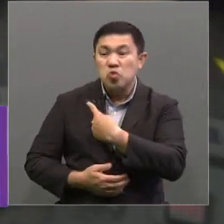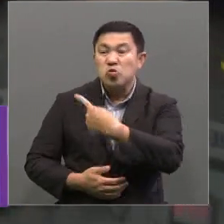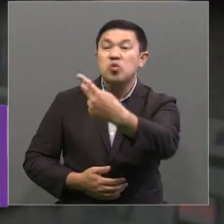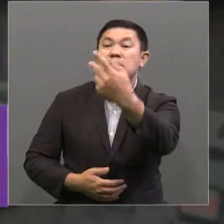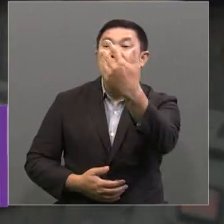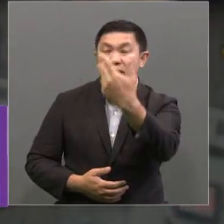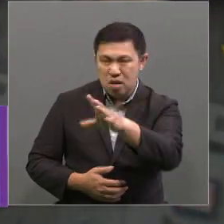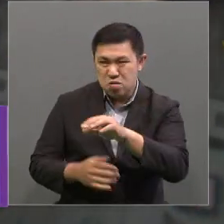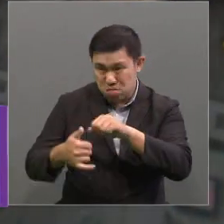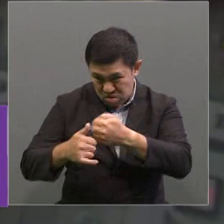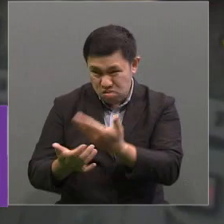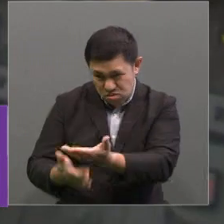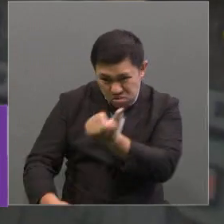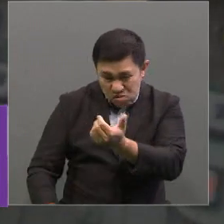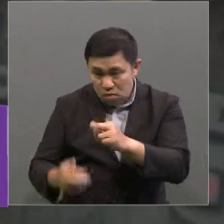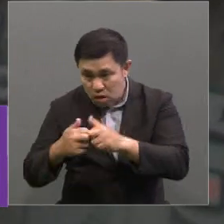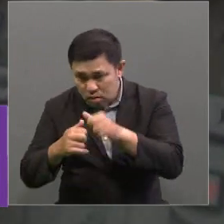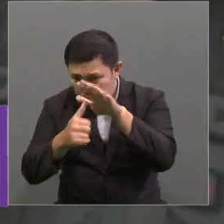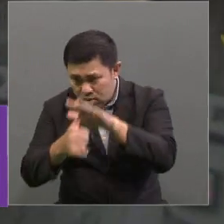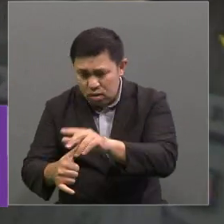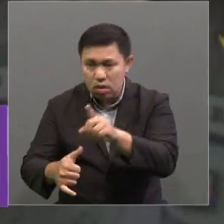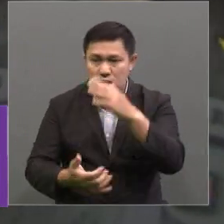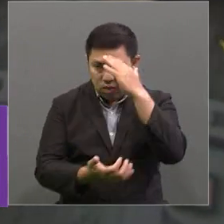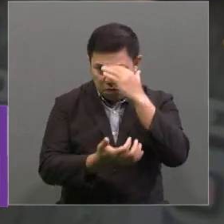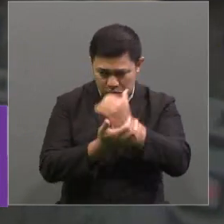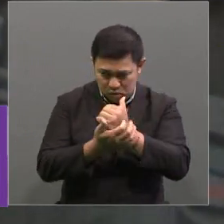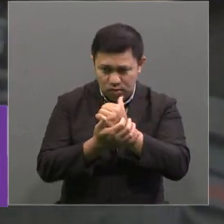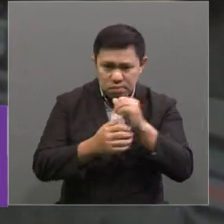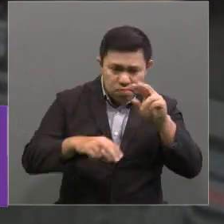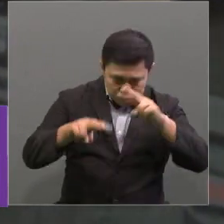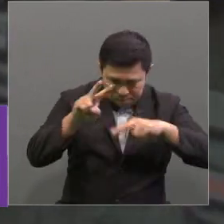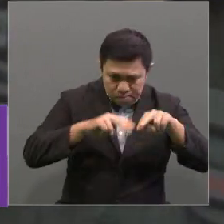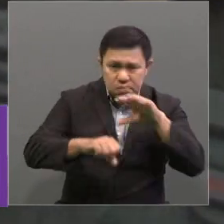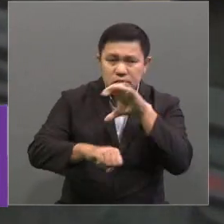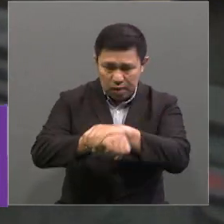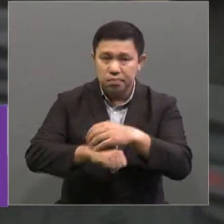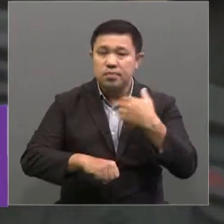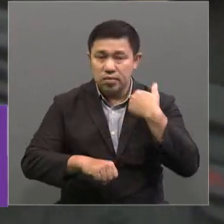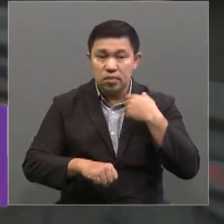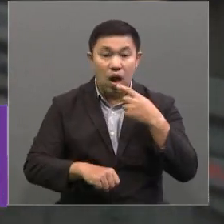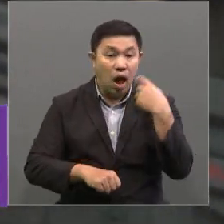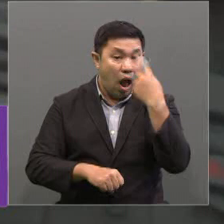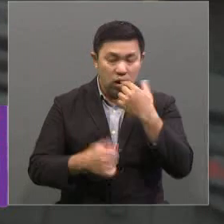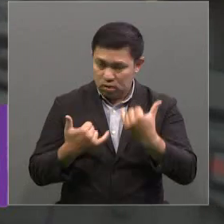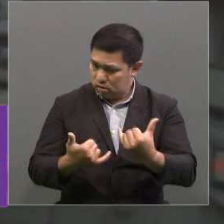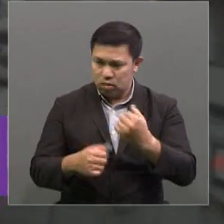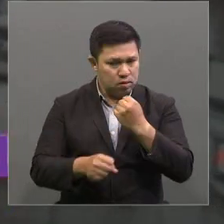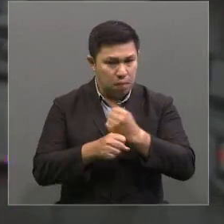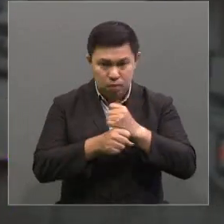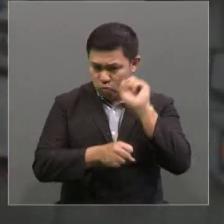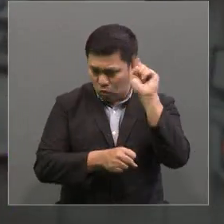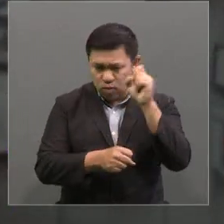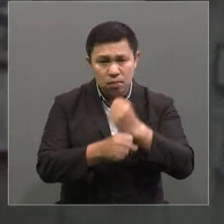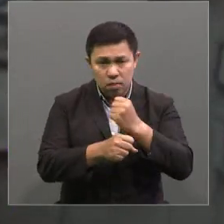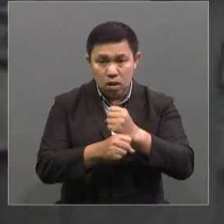ลูกหนี้นะครับตอนนี้ทางตำรวจเข้าดำเนินการปราบปรามเจ้าหนี้ไว้แล้วนะครับแล้วก็อันไหนที่ปราบปรามได้ก็จะดำเนินการปราบปรามเล